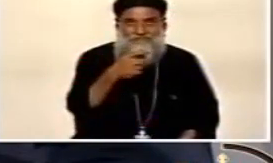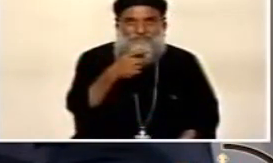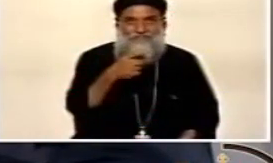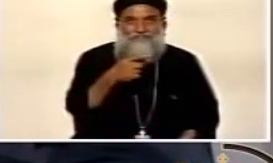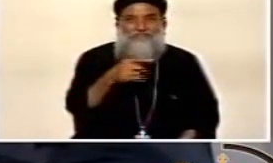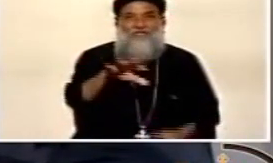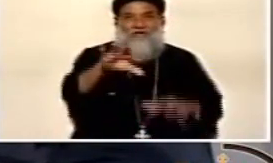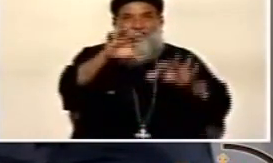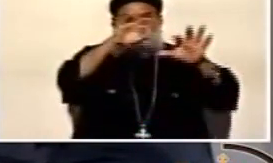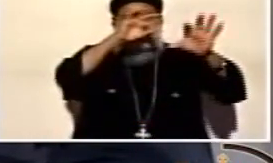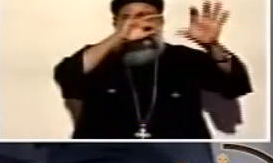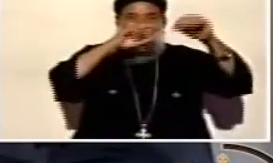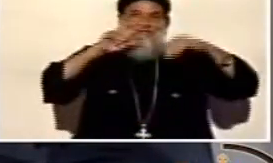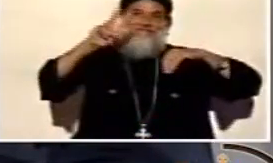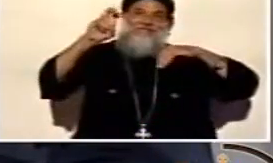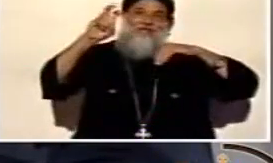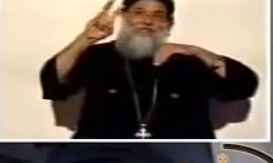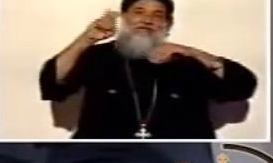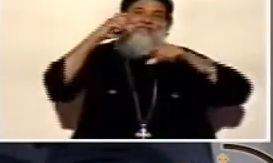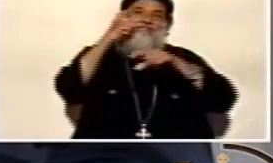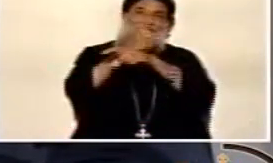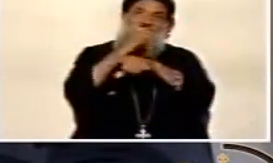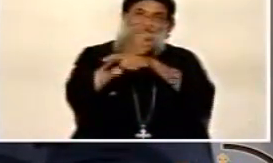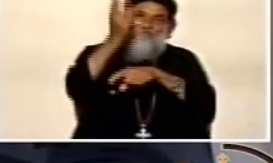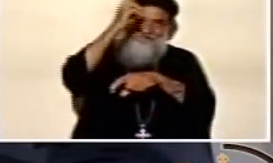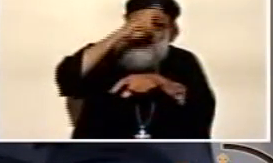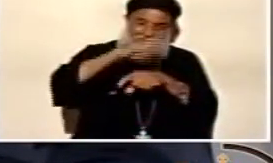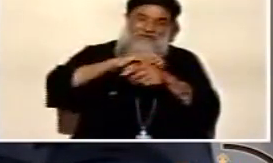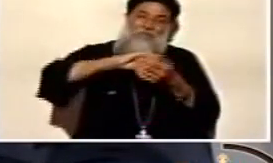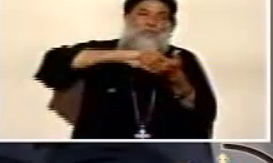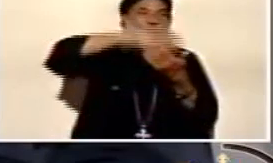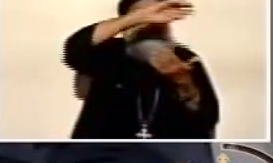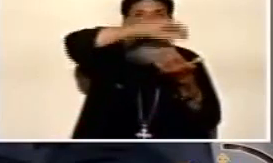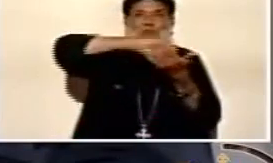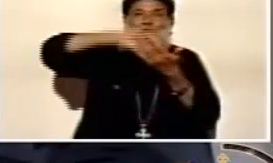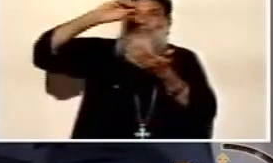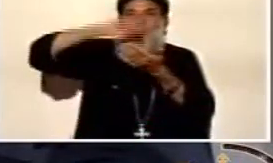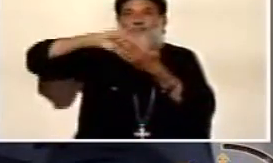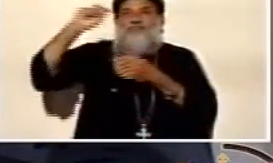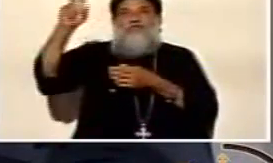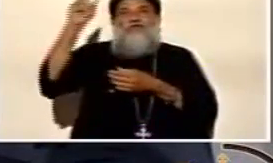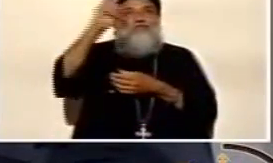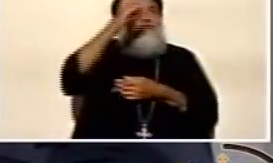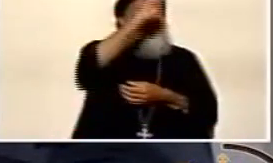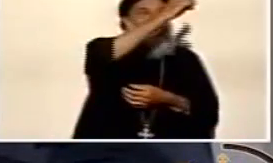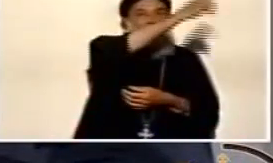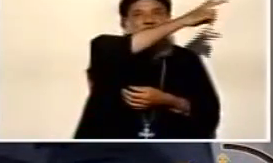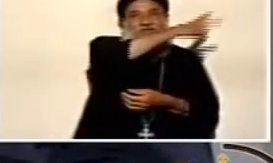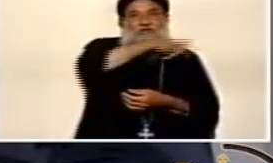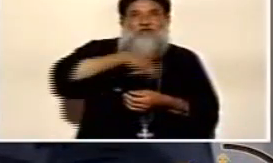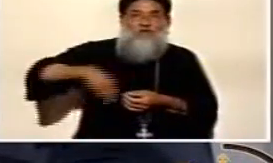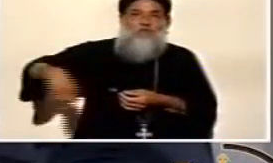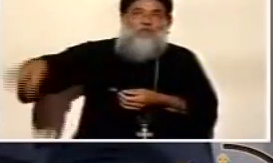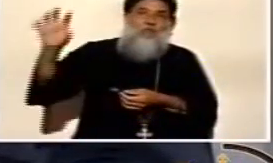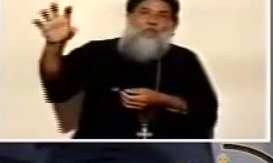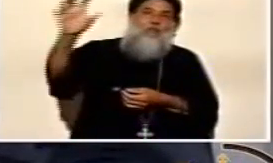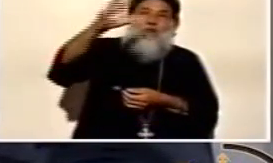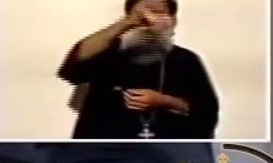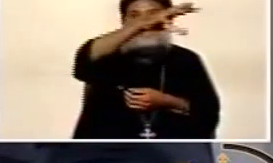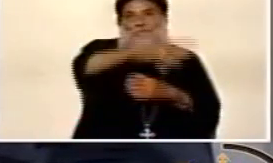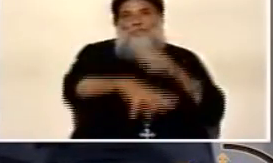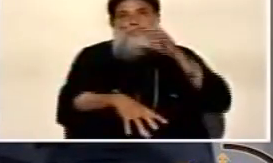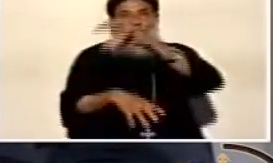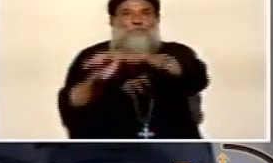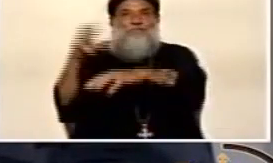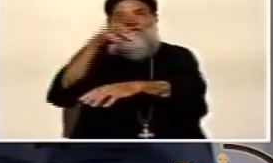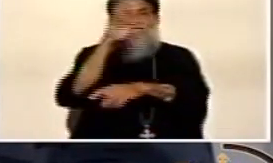عين الرب 70 آخرين أيضا وأرسلهم 2 2 أمام وجهه إلى كل مدينة